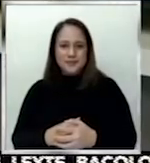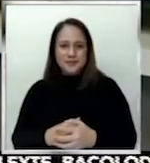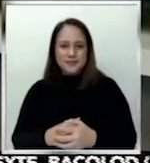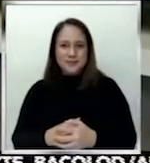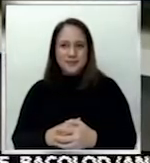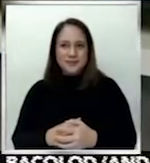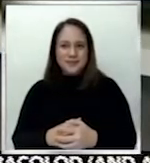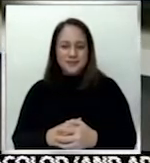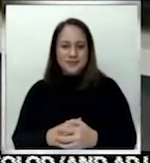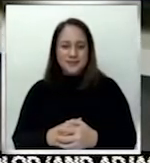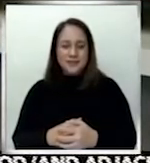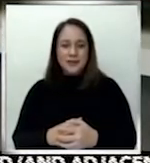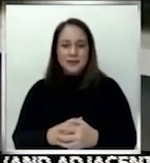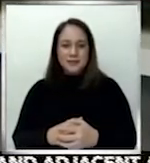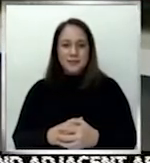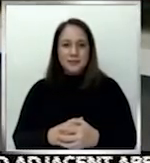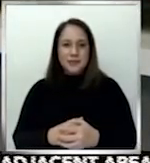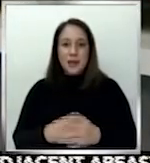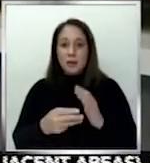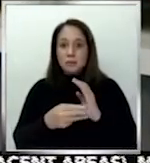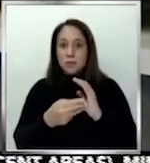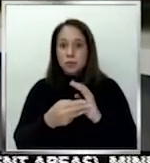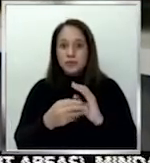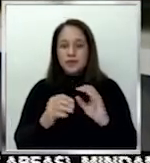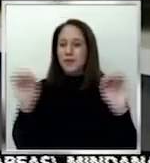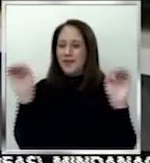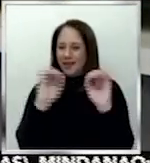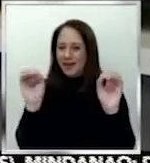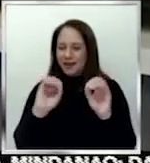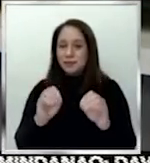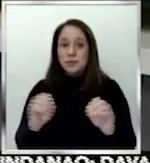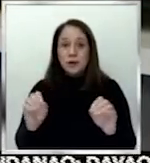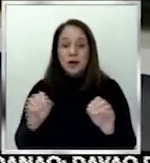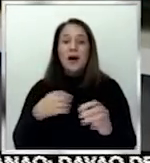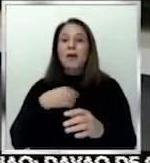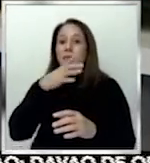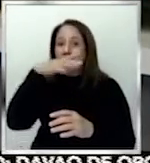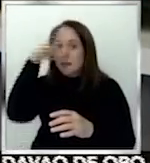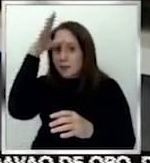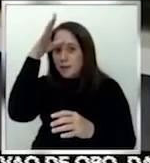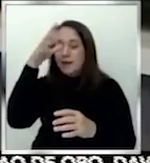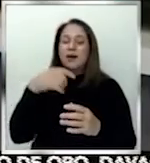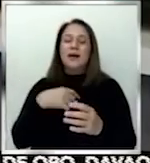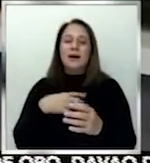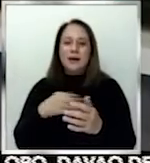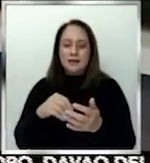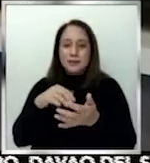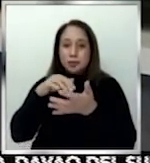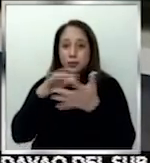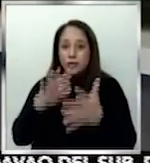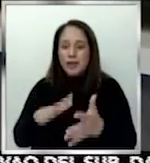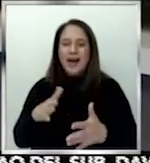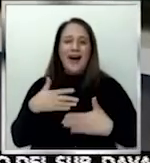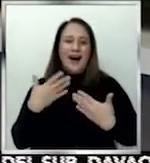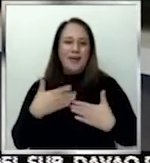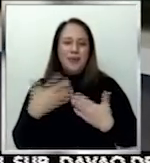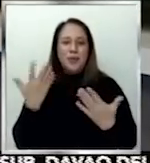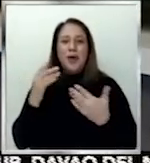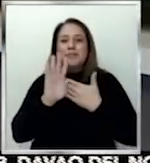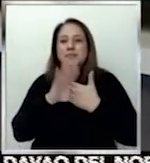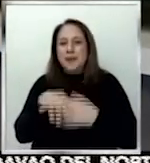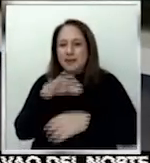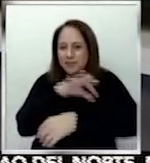Wala na raw module, kaya tuwang-tuwa ang ilang magulang at estudyante sa pagbabalik ng face-to-face classes sa susunod na Linggo.